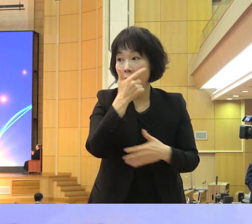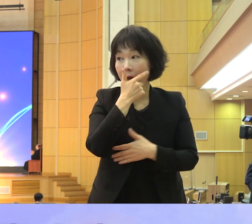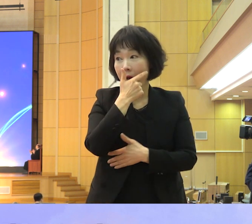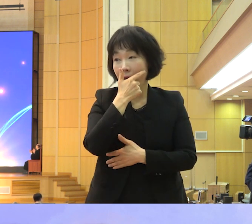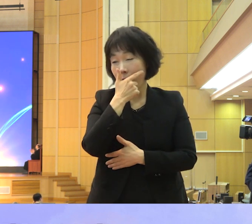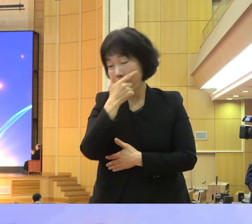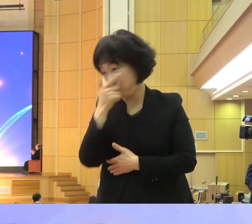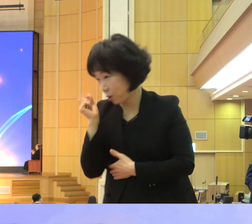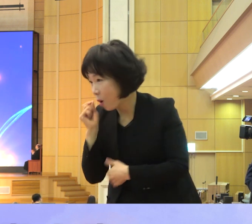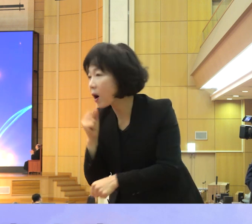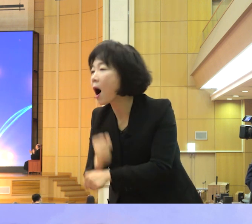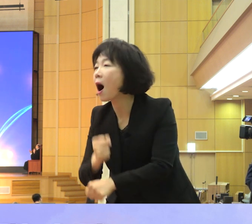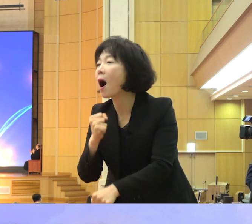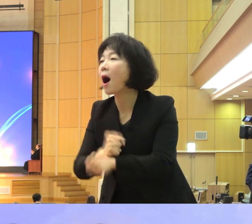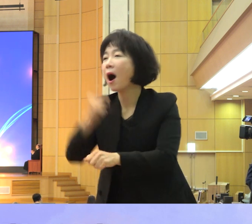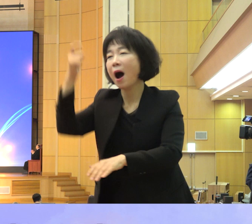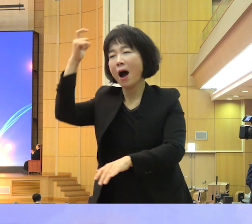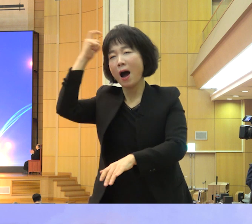힘없고